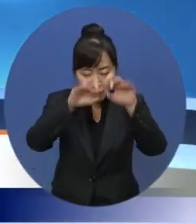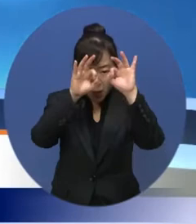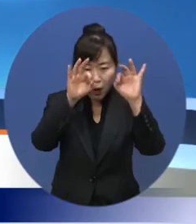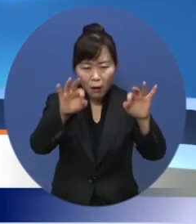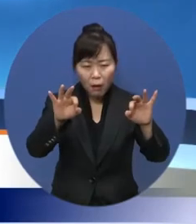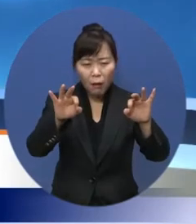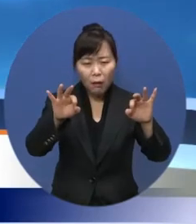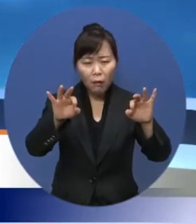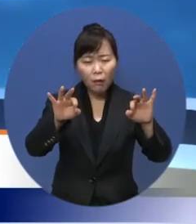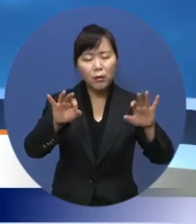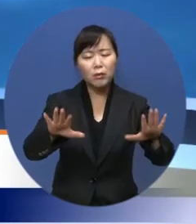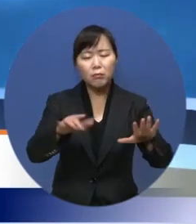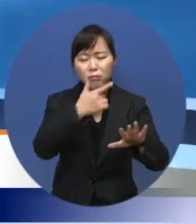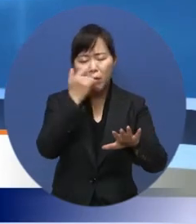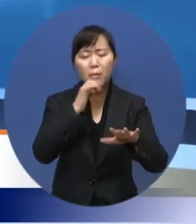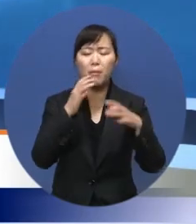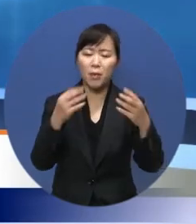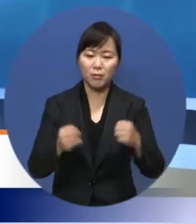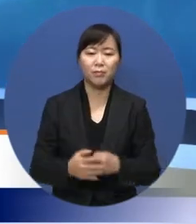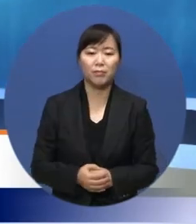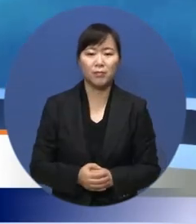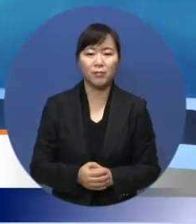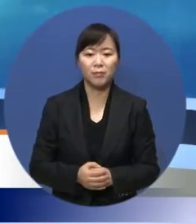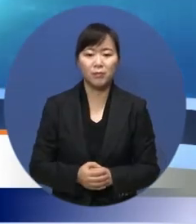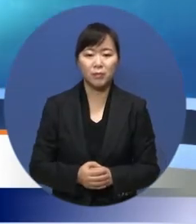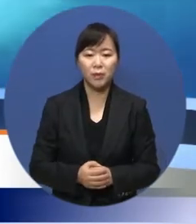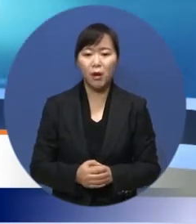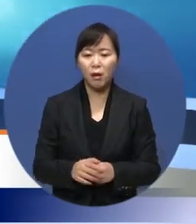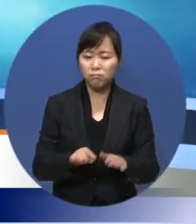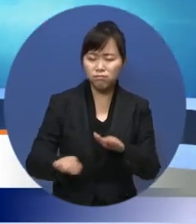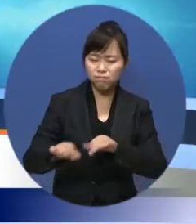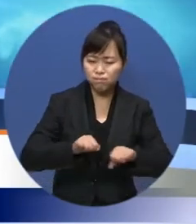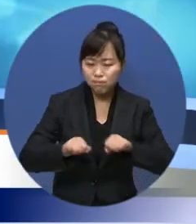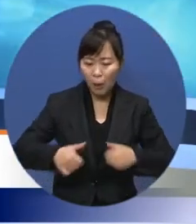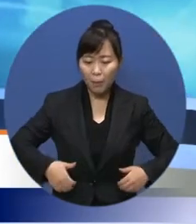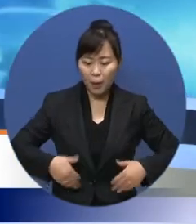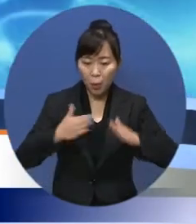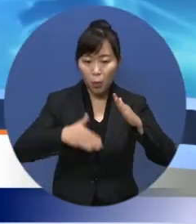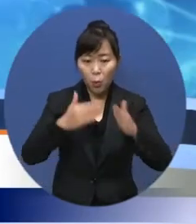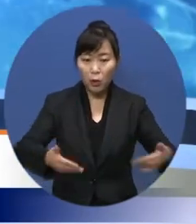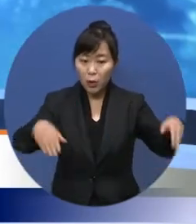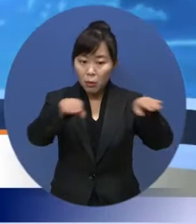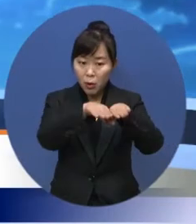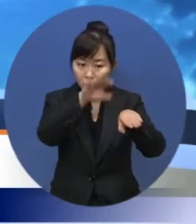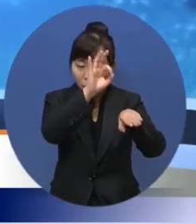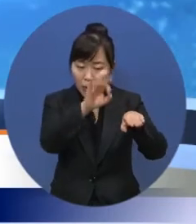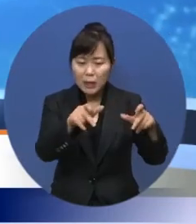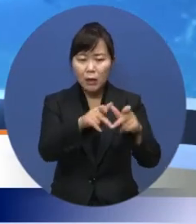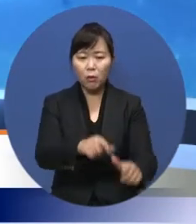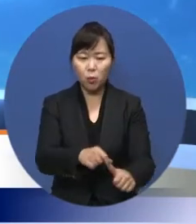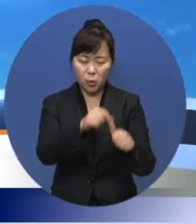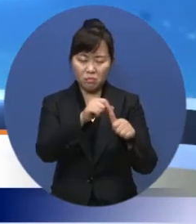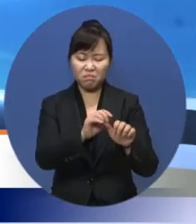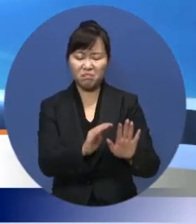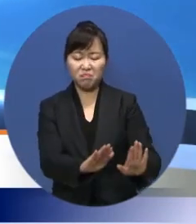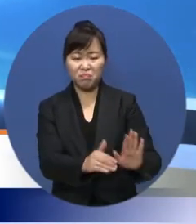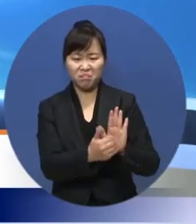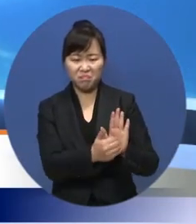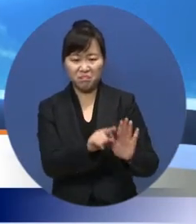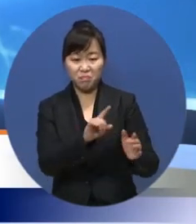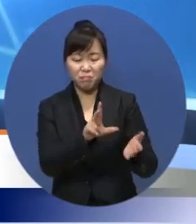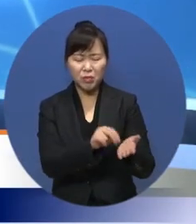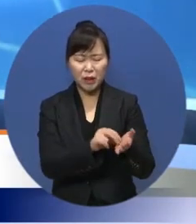들여다보면 여전히 부실한 구멍이 많습니다. 솔선수범을 보여야 할 공공기관도 장애인 고용 기피